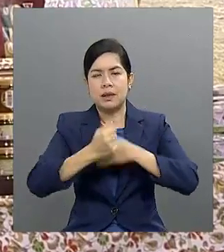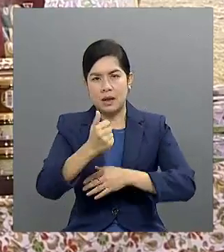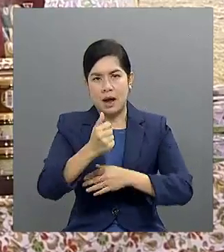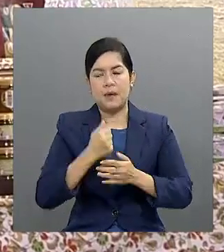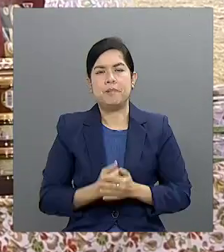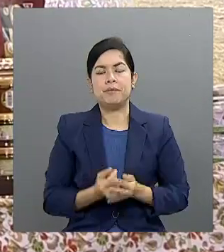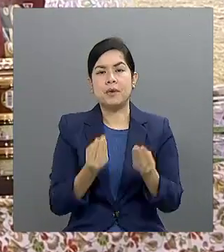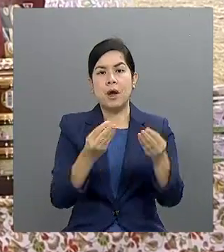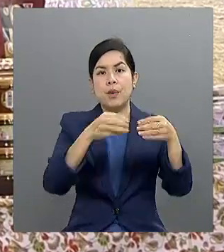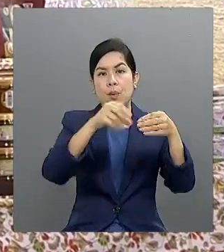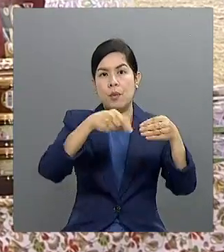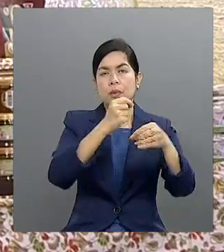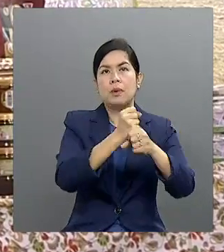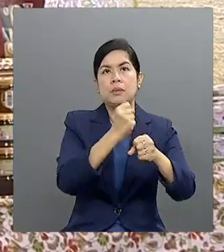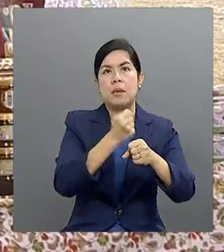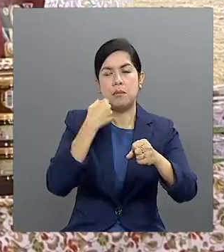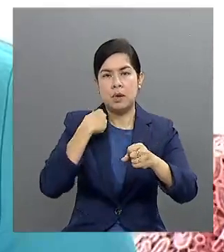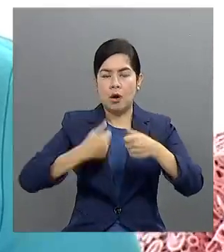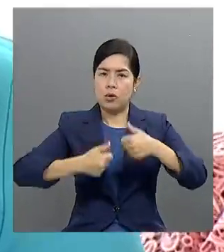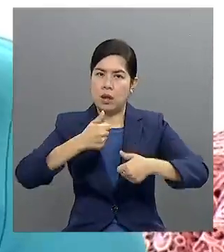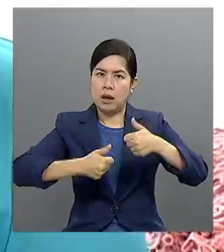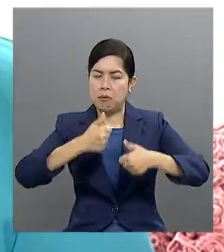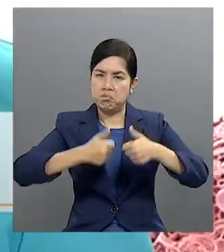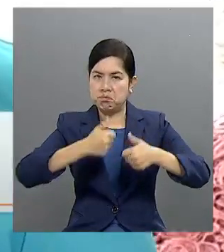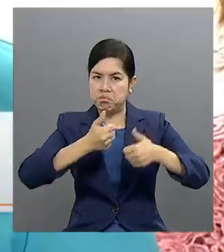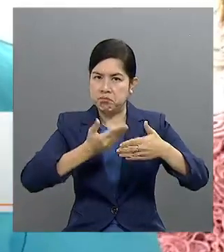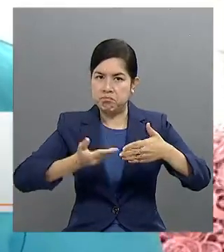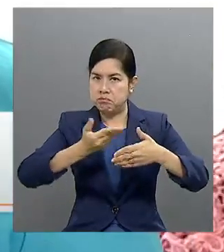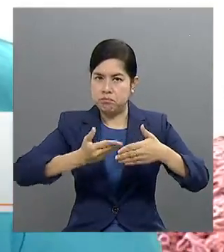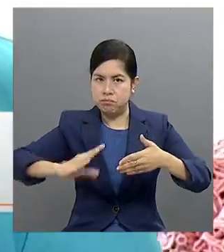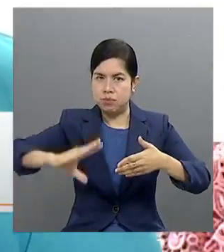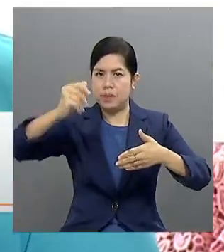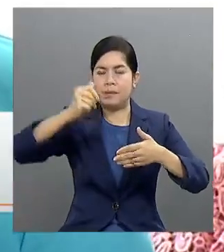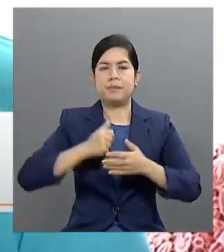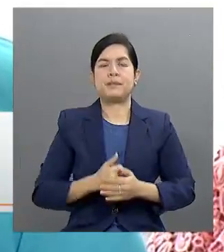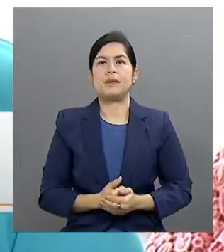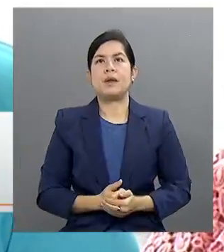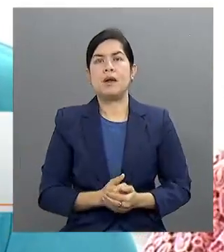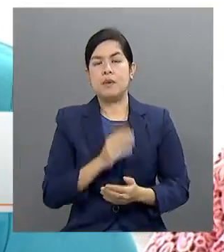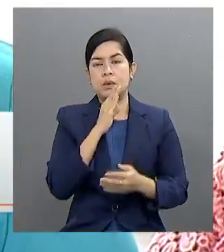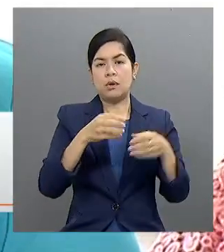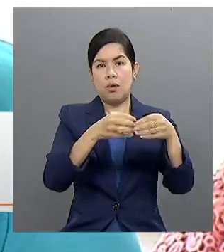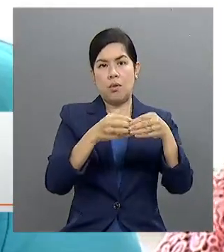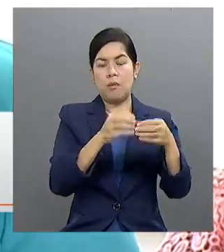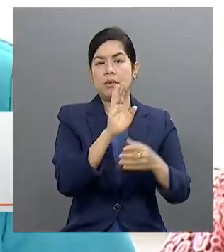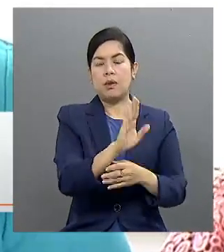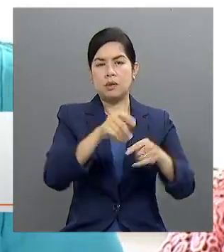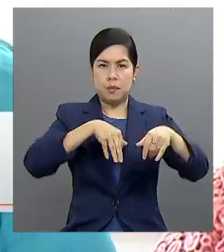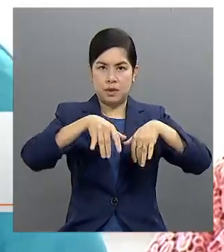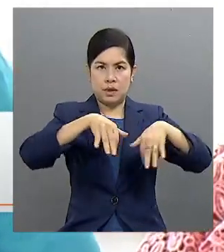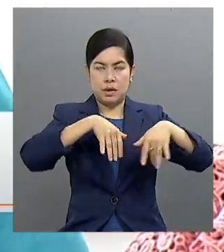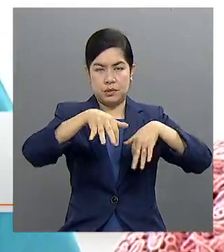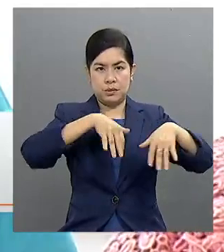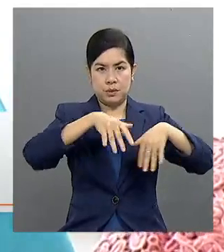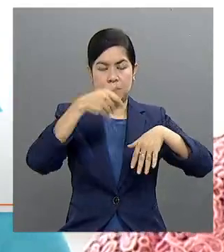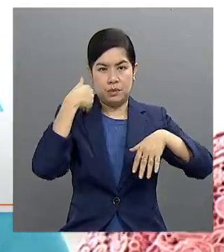ารถที่จะไปถึงตรงนั้นได้นะคะแล้วก็ในเมื่อเขาเข้ามาอยู่กับเราแล้วเราก็พัฒนาทุกอย่างแล้วเราก็ส่งเสริมในเรื่